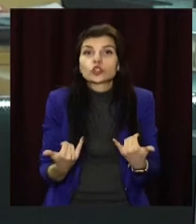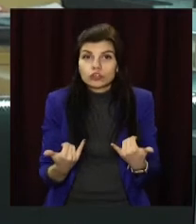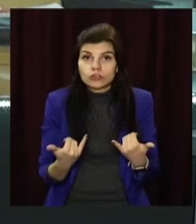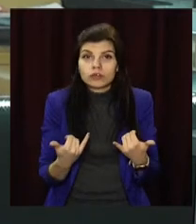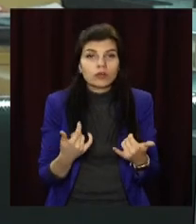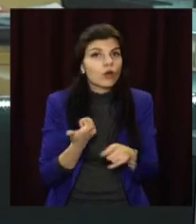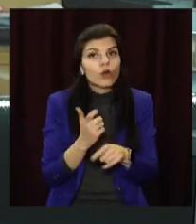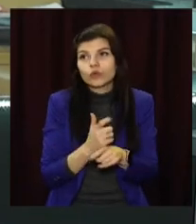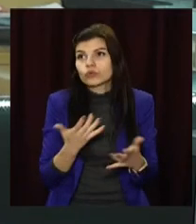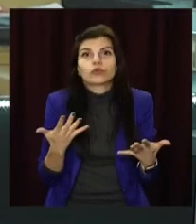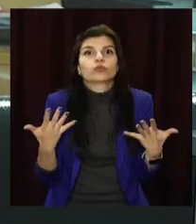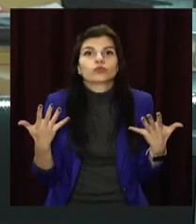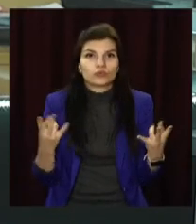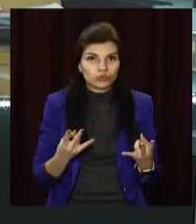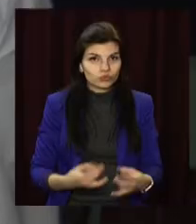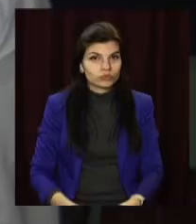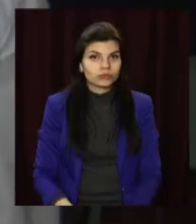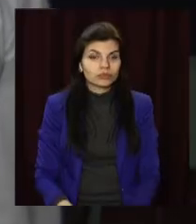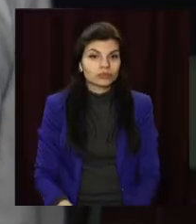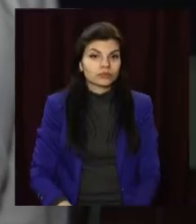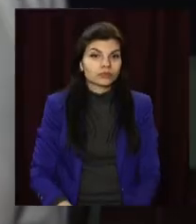була просто кричущою.